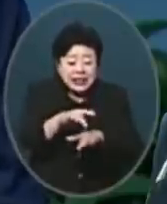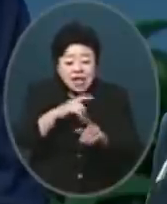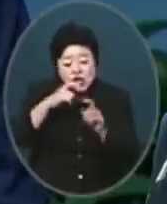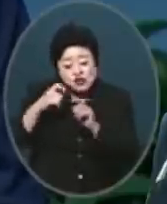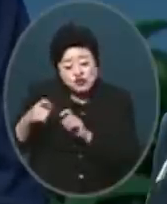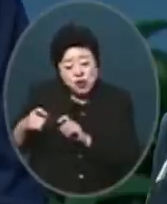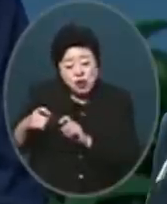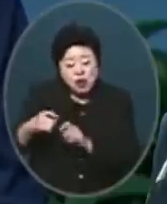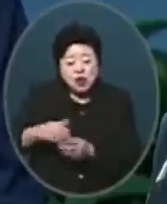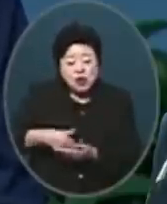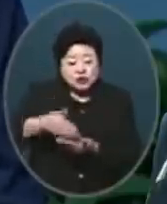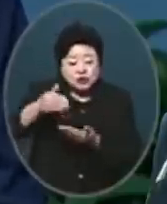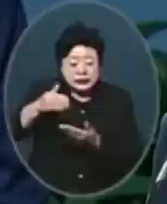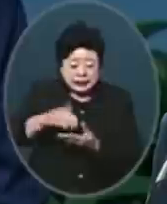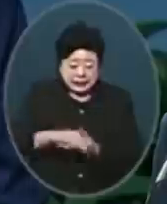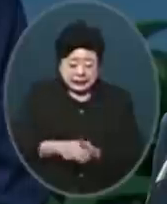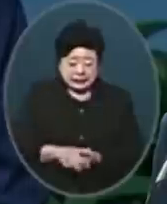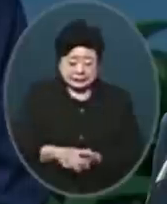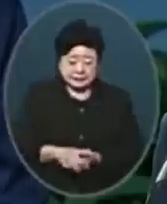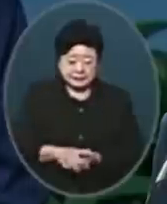유혹을 쫓아서 살았는데